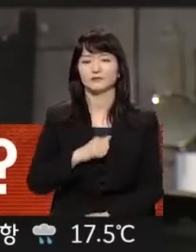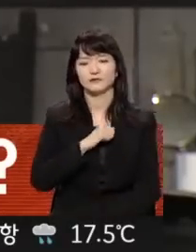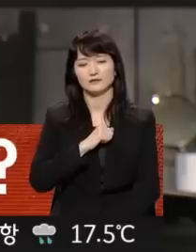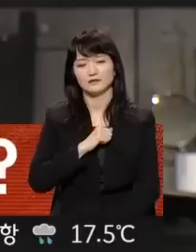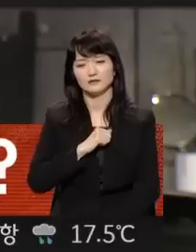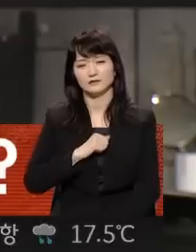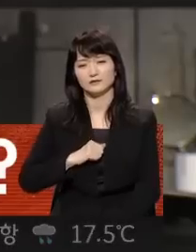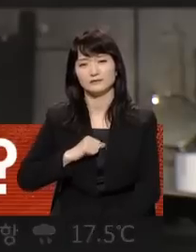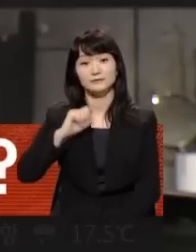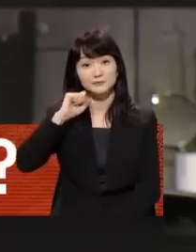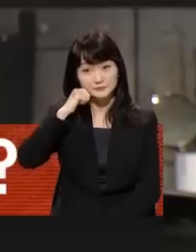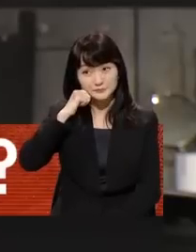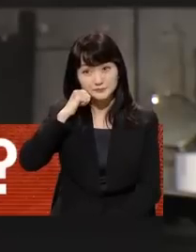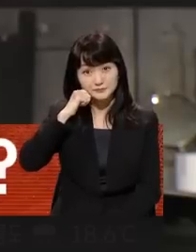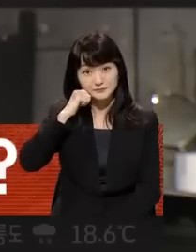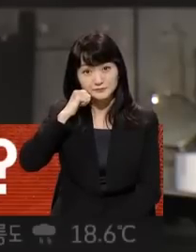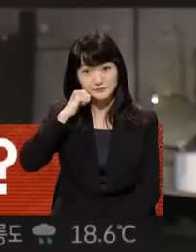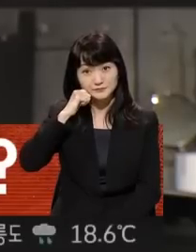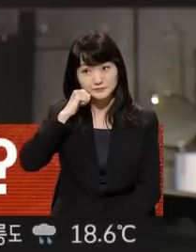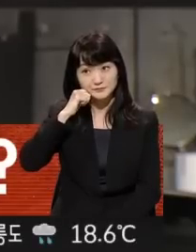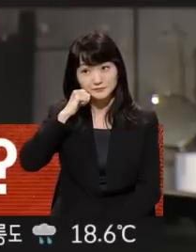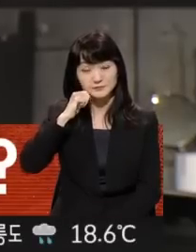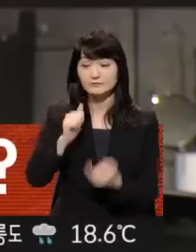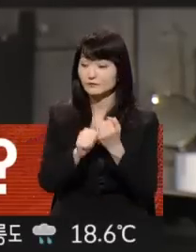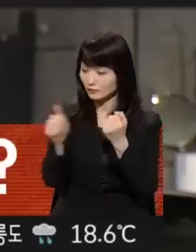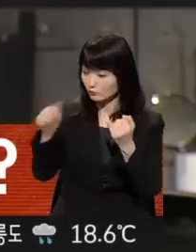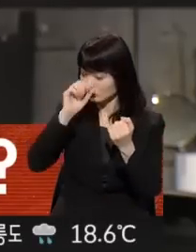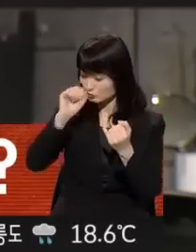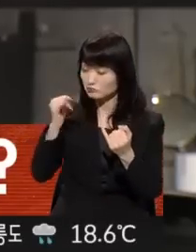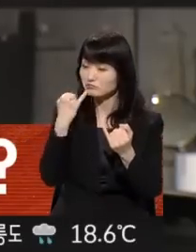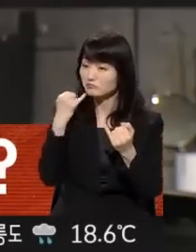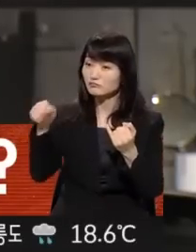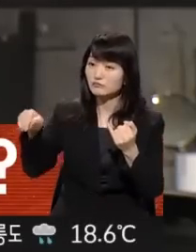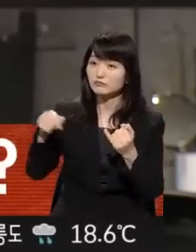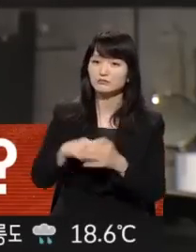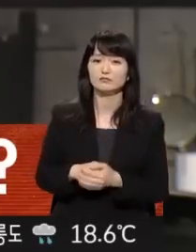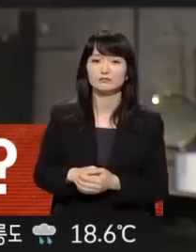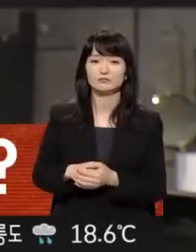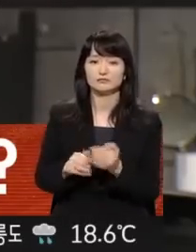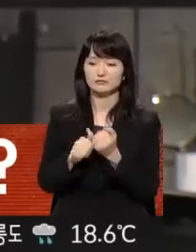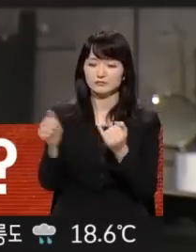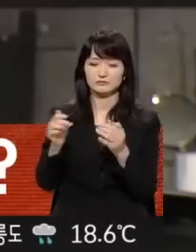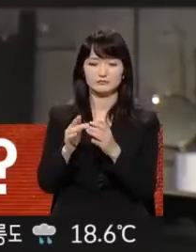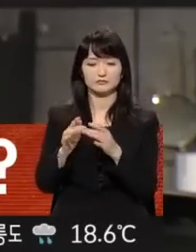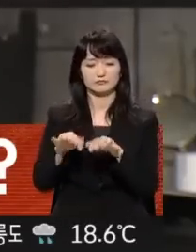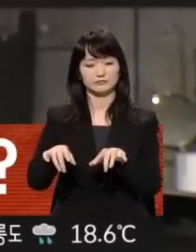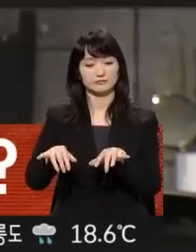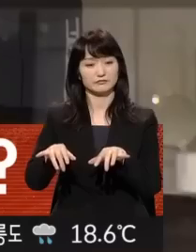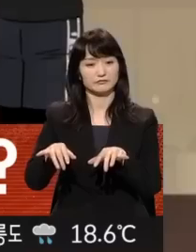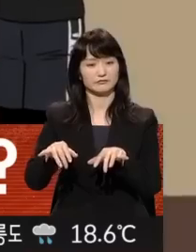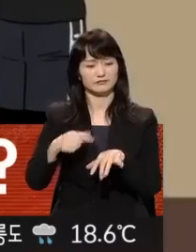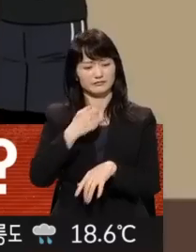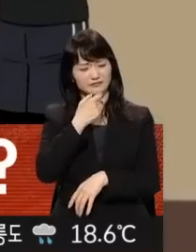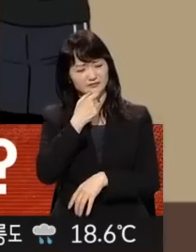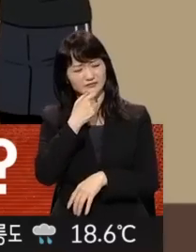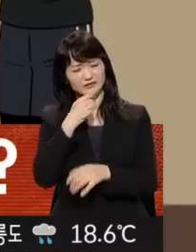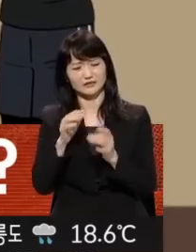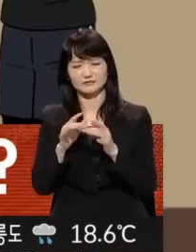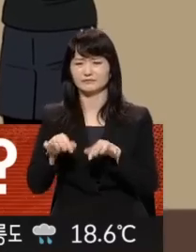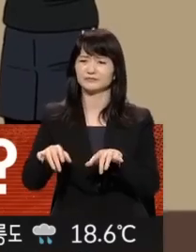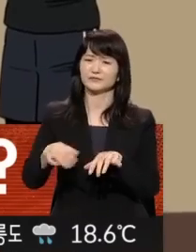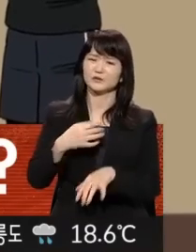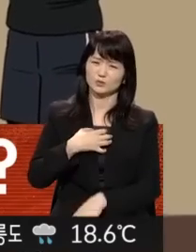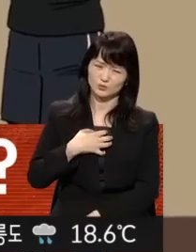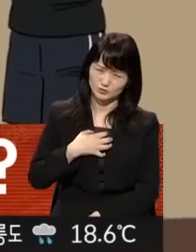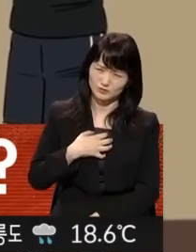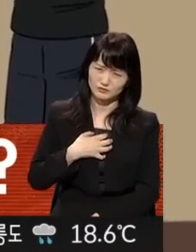견디기 매우 어려울 것 남편이 좋아한다면 상관이 없는데 남편이 올린 거 봤을 때는 안 좋아하니까 올린게 아니겠습니까 고통스러울 것 같아요